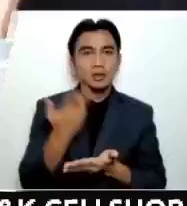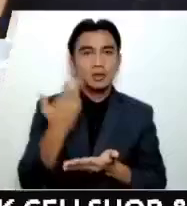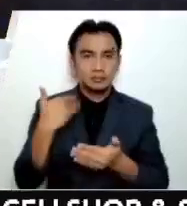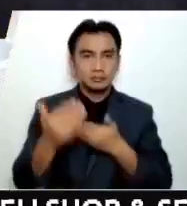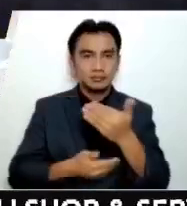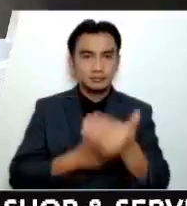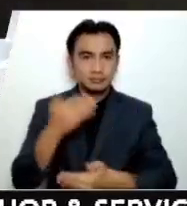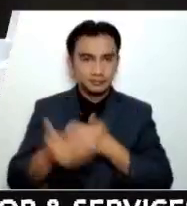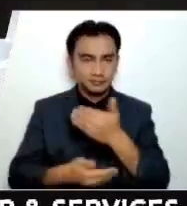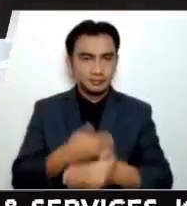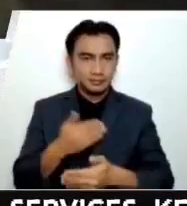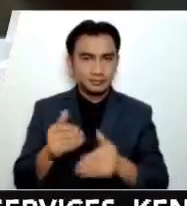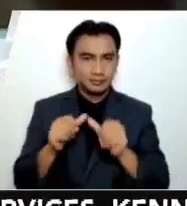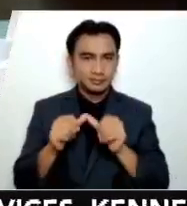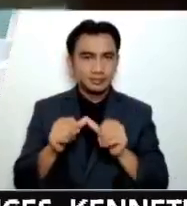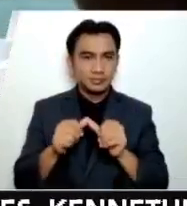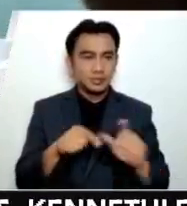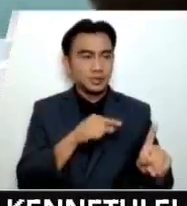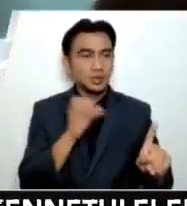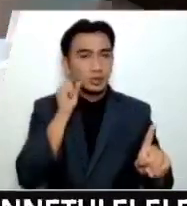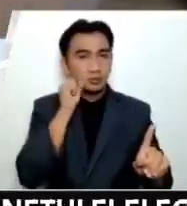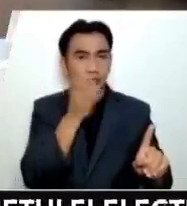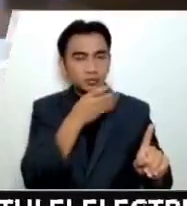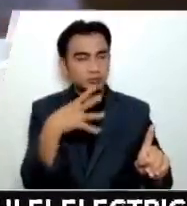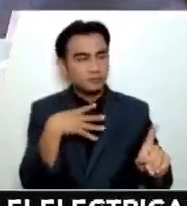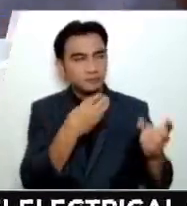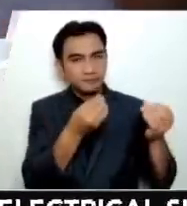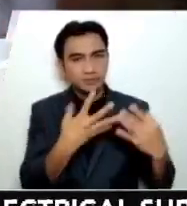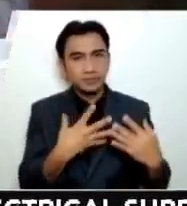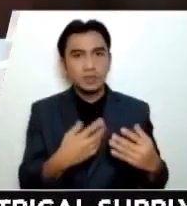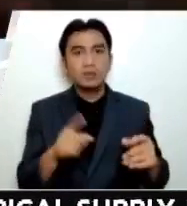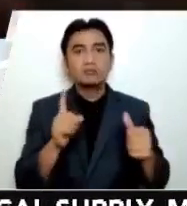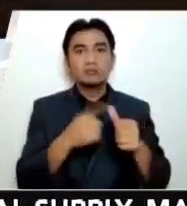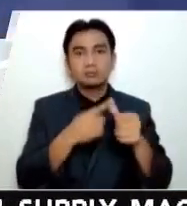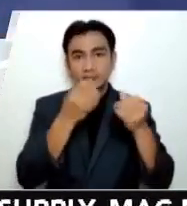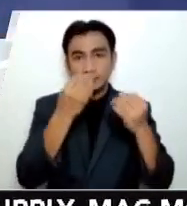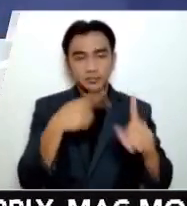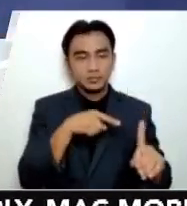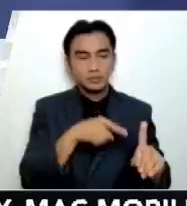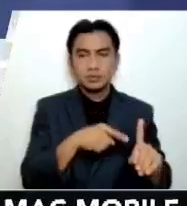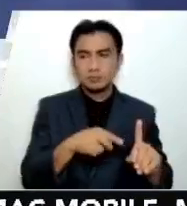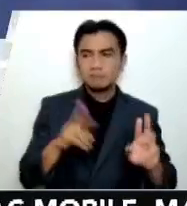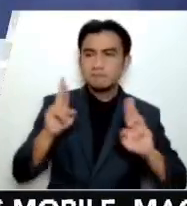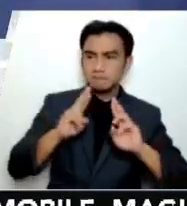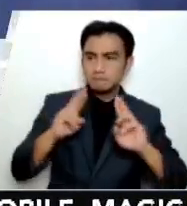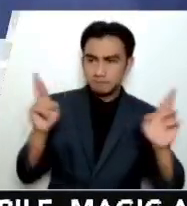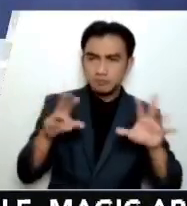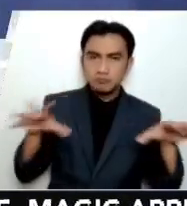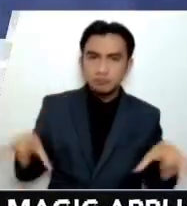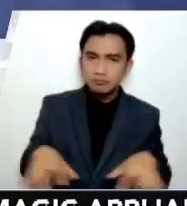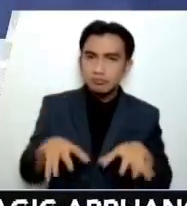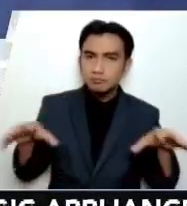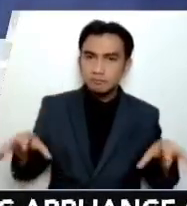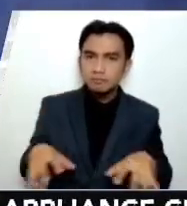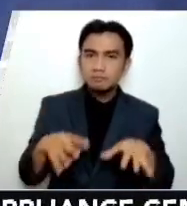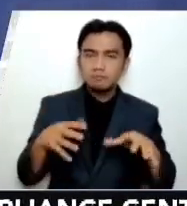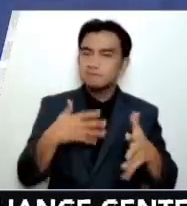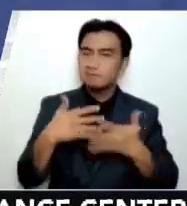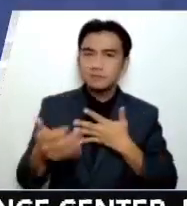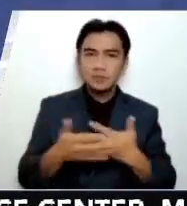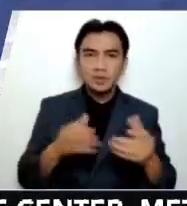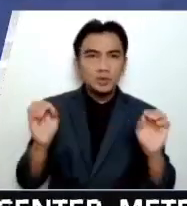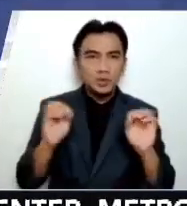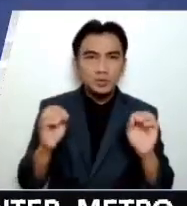ni Duterte. Nauna na niyang sinabi na handang magtrabaho ang Office of the Vice President kahit wala silang